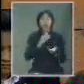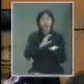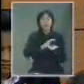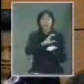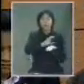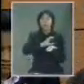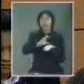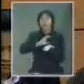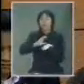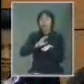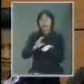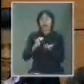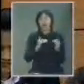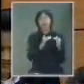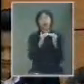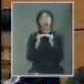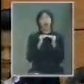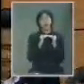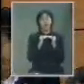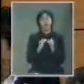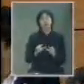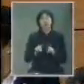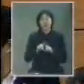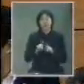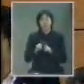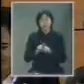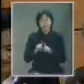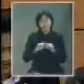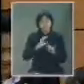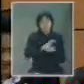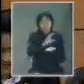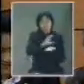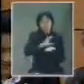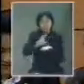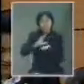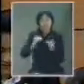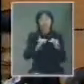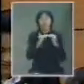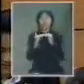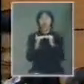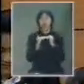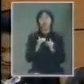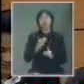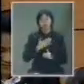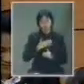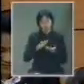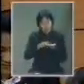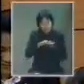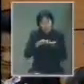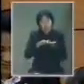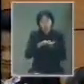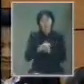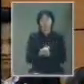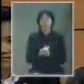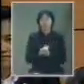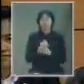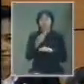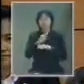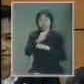นไข้ท่านประธานต้องกราบขออภัยจริงๆได้ทราบว่าท่านป่วยผมไม่ได้ไปเยี่